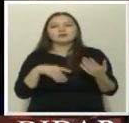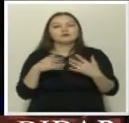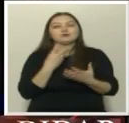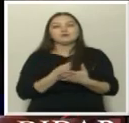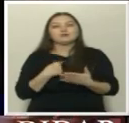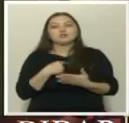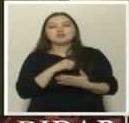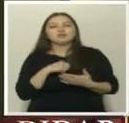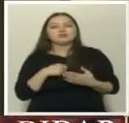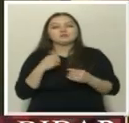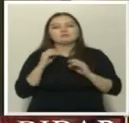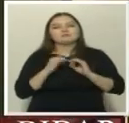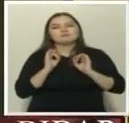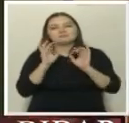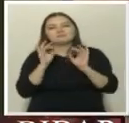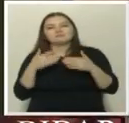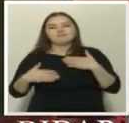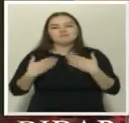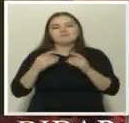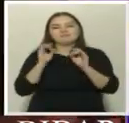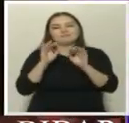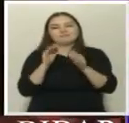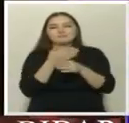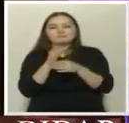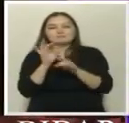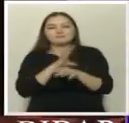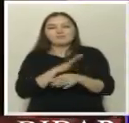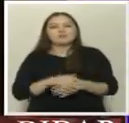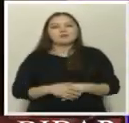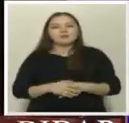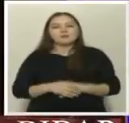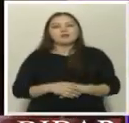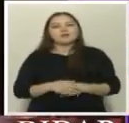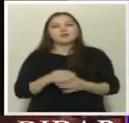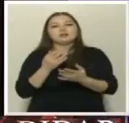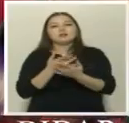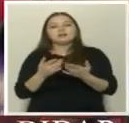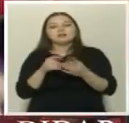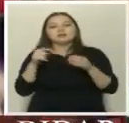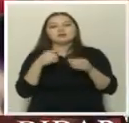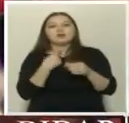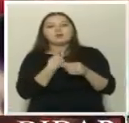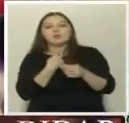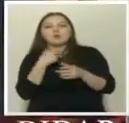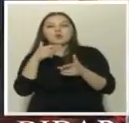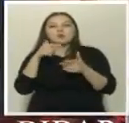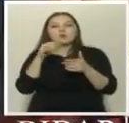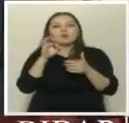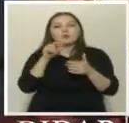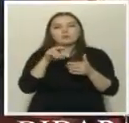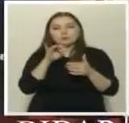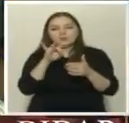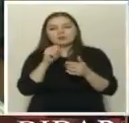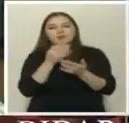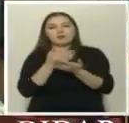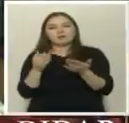в постановке участвовали 60 человек помимо актеров в нем участвовали фольклорный и хоровой ансамбли глава регион обратился к